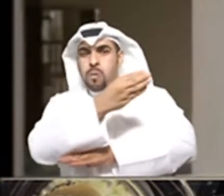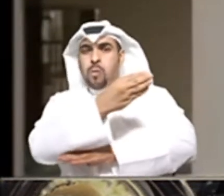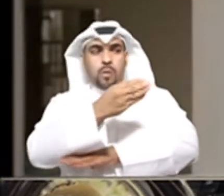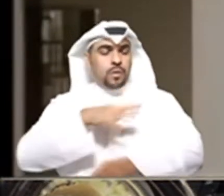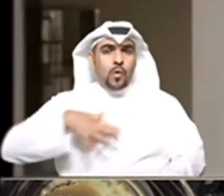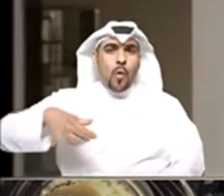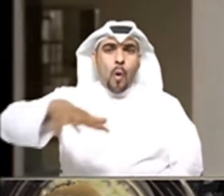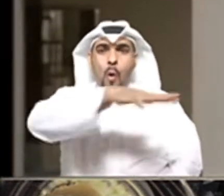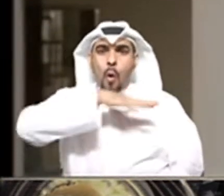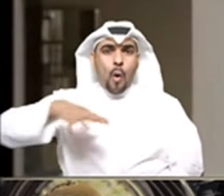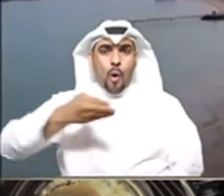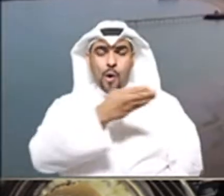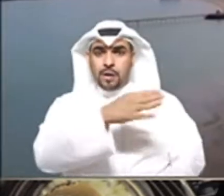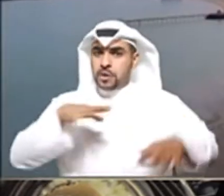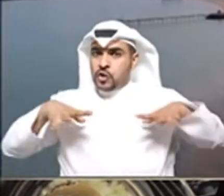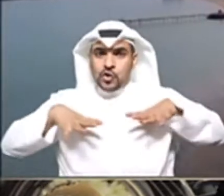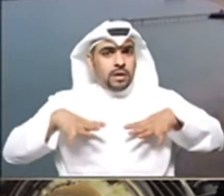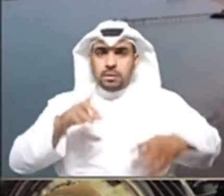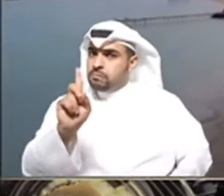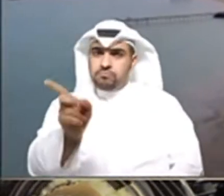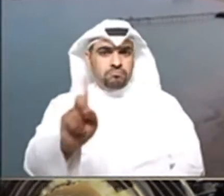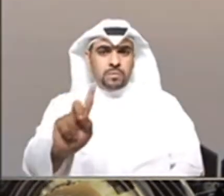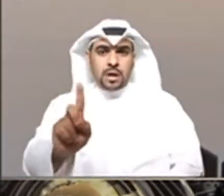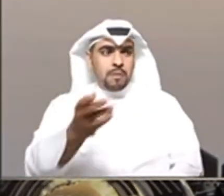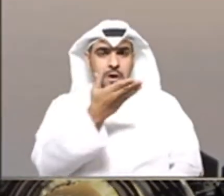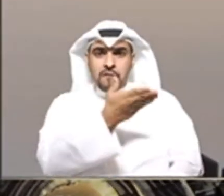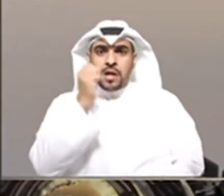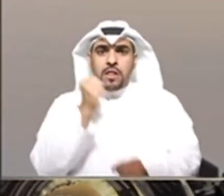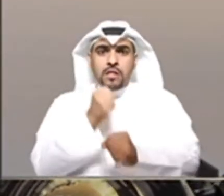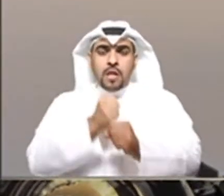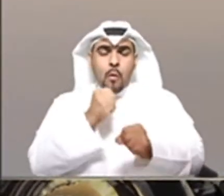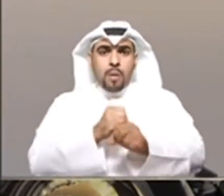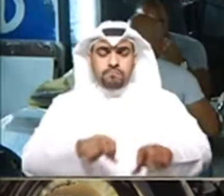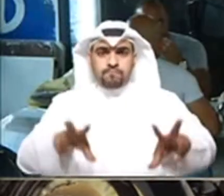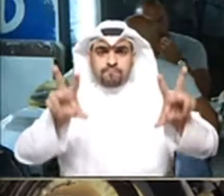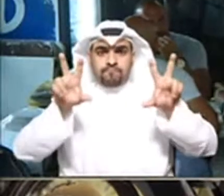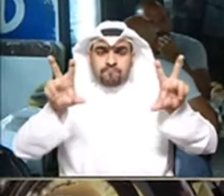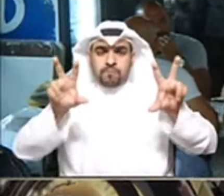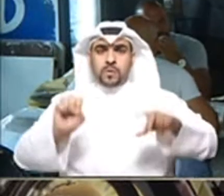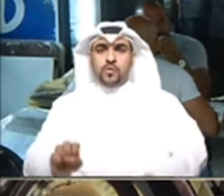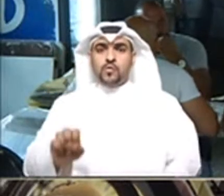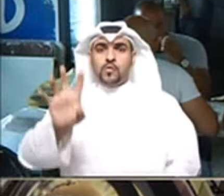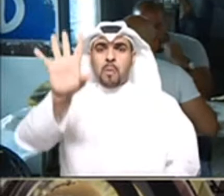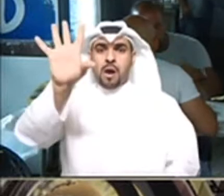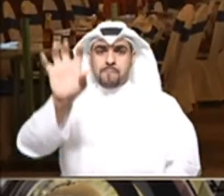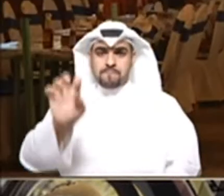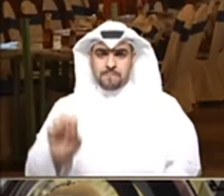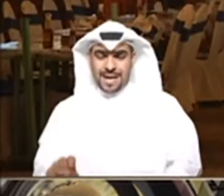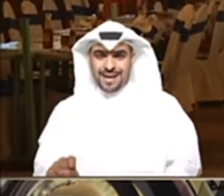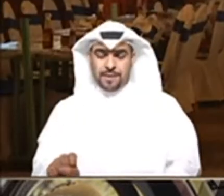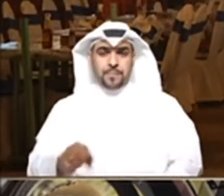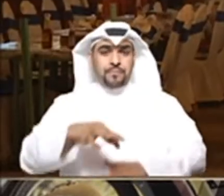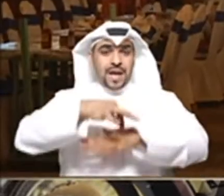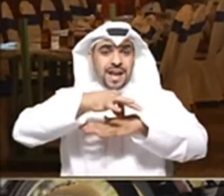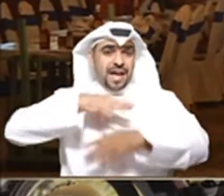رمضان لتخلو الشوارع ويسود الصمت والهدوء شوارع الكويت، وتتجمع العائلات حول مائدة